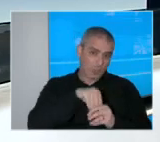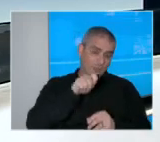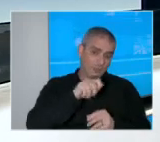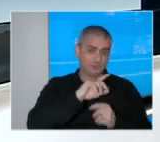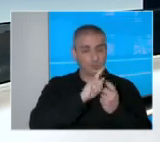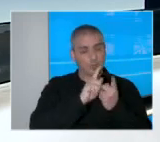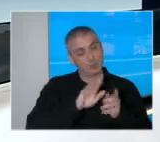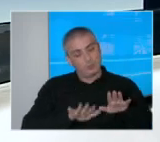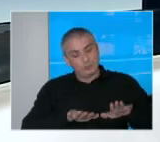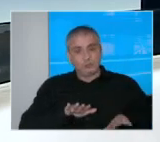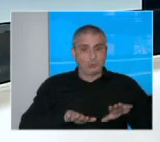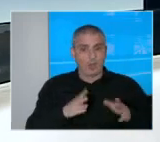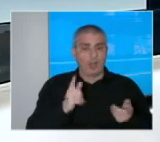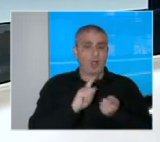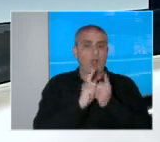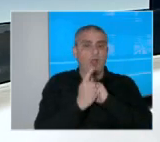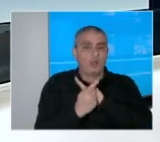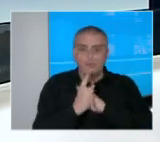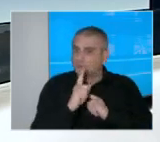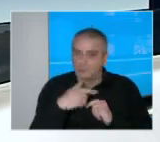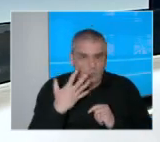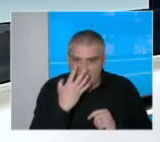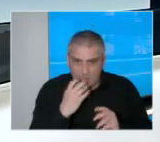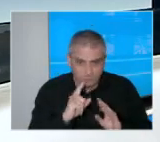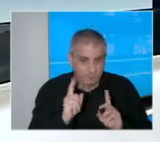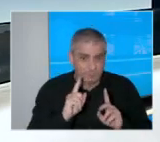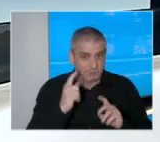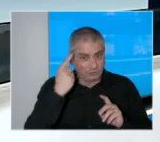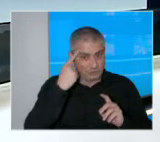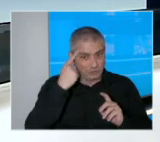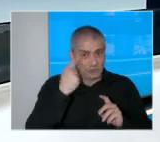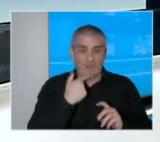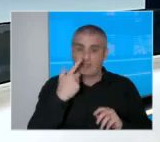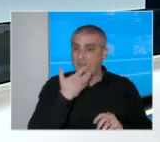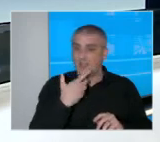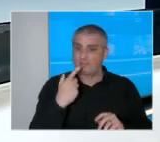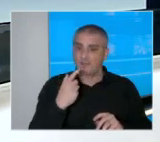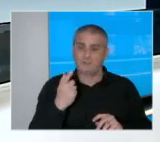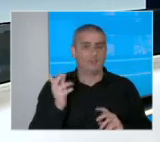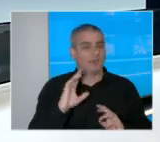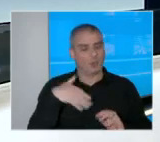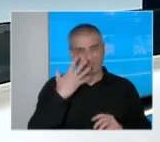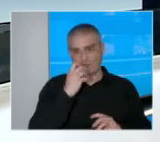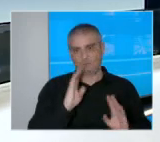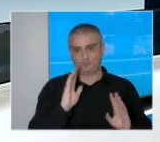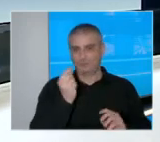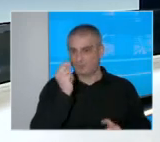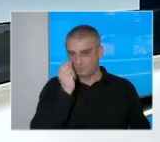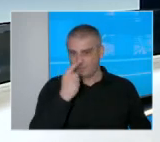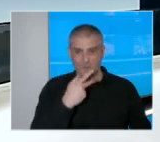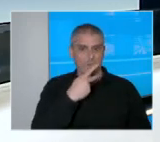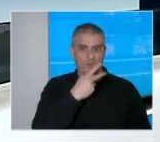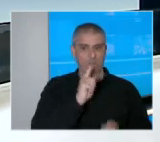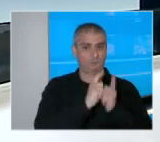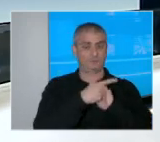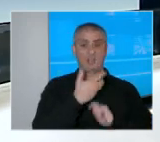ייכנס כברווז צולע באיזושהי רוטציה, הוא לא יהיה עצוב. אז מי שחשב להספיד את גפני, אנקדוטה קטנה בעניין. גפני לא יהיה עצוב. אנקדוטה קטנה. פינדרוס מילא